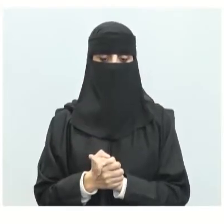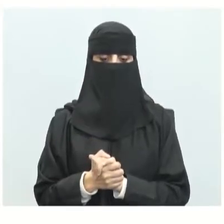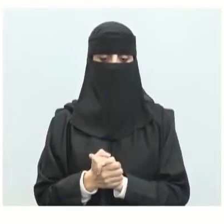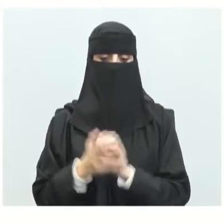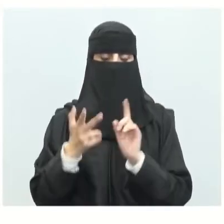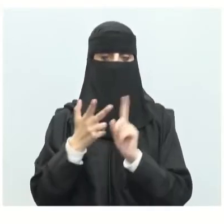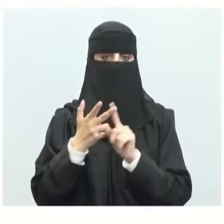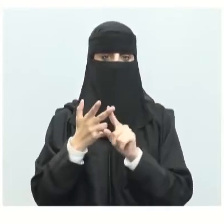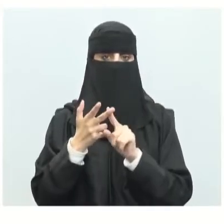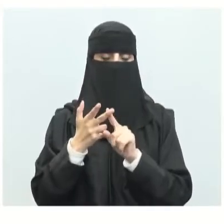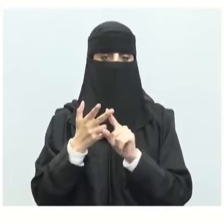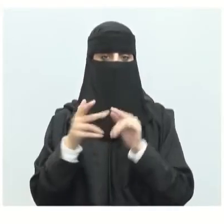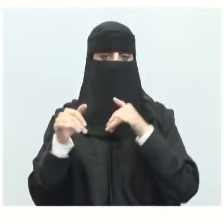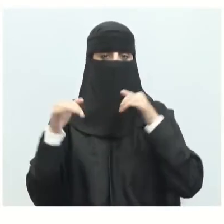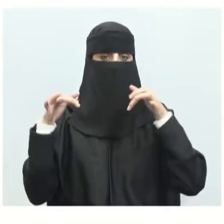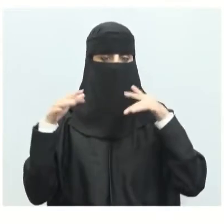ازدحمت